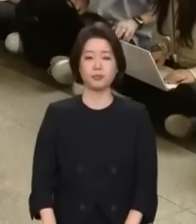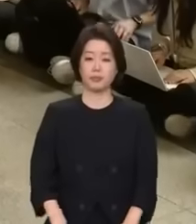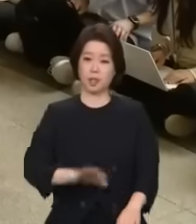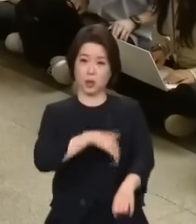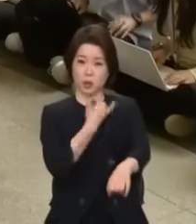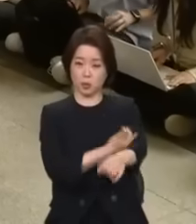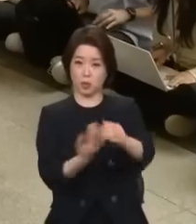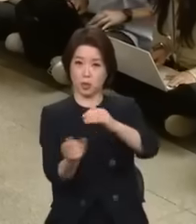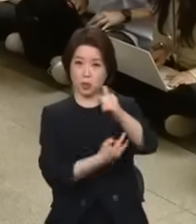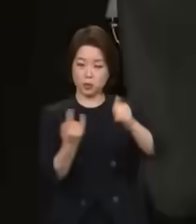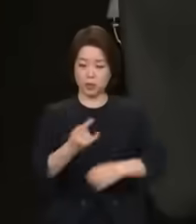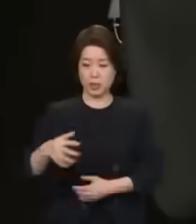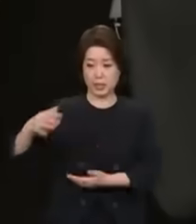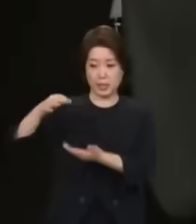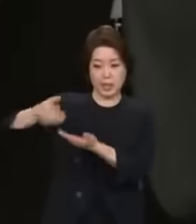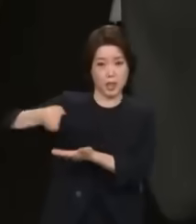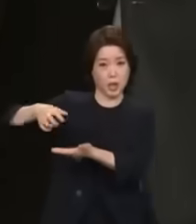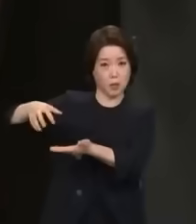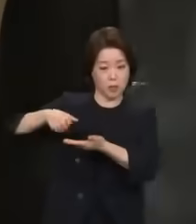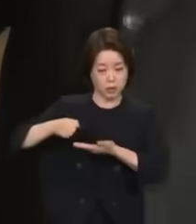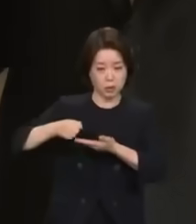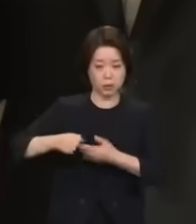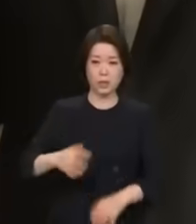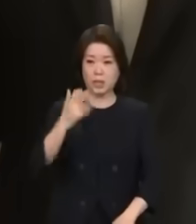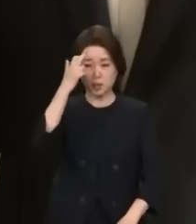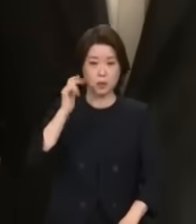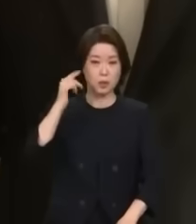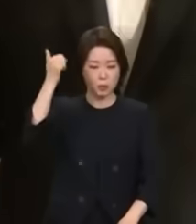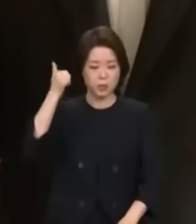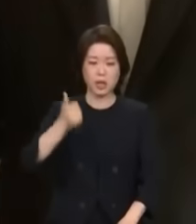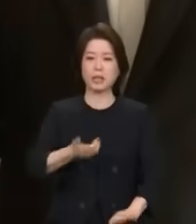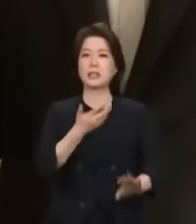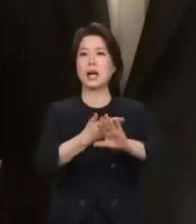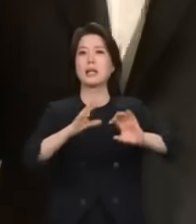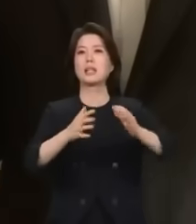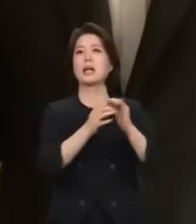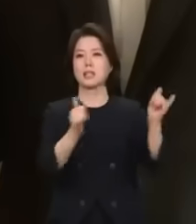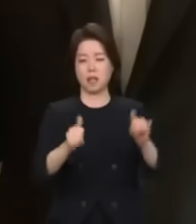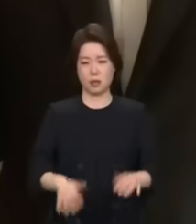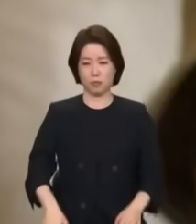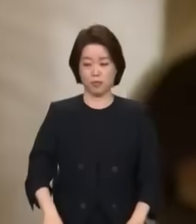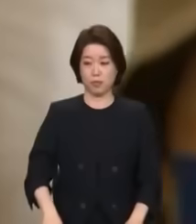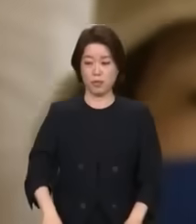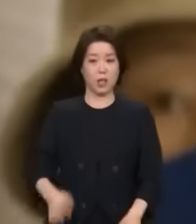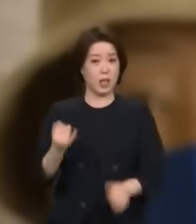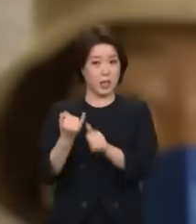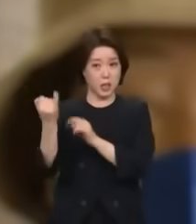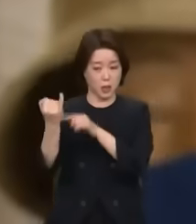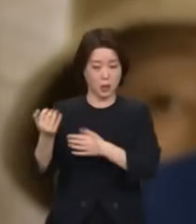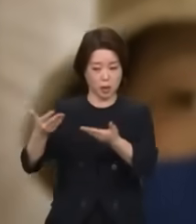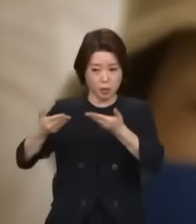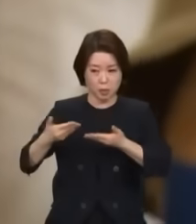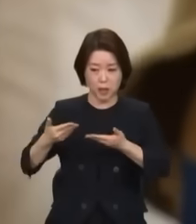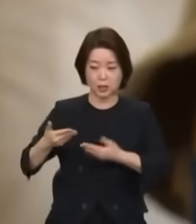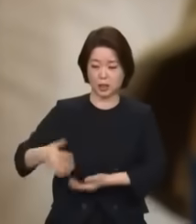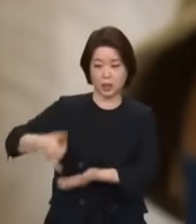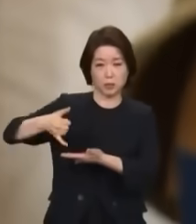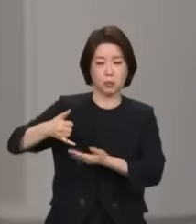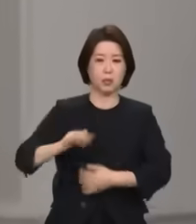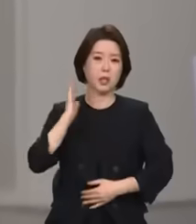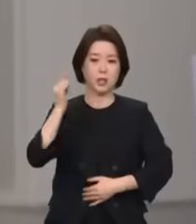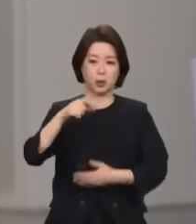권익위는 가방을 건넨 최재형 목사가 미국 시민권자, 즉 외국인이어서 김건희 여사가 받은 명품백은 대통령 기록물이라고